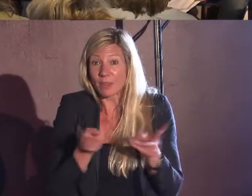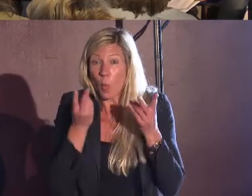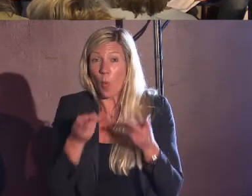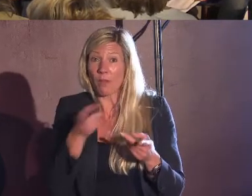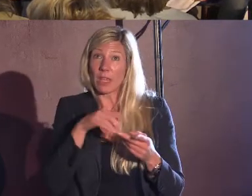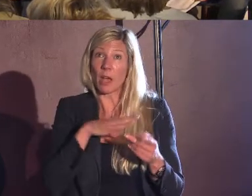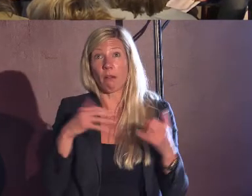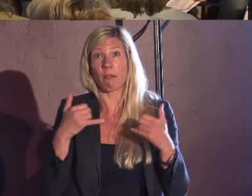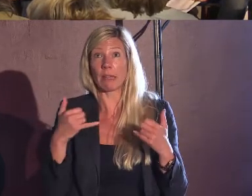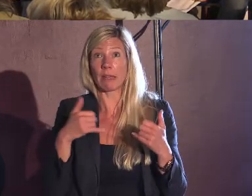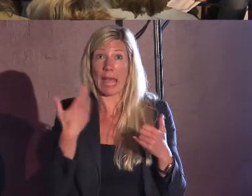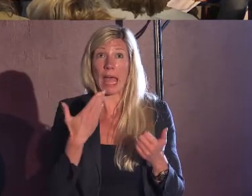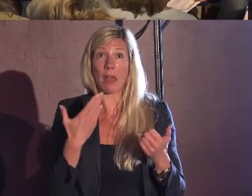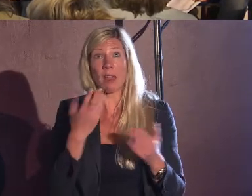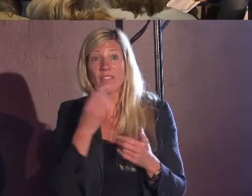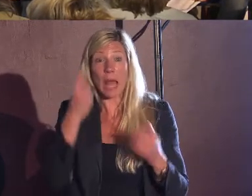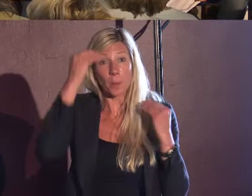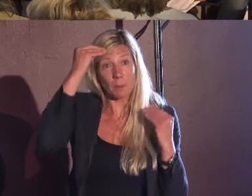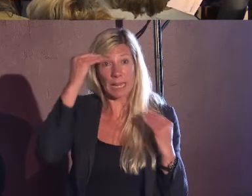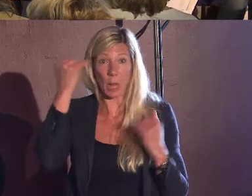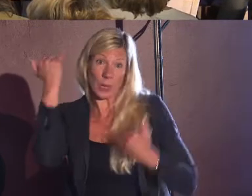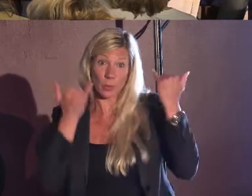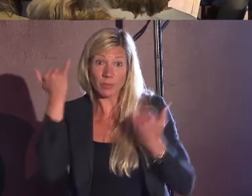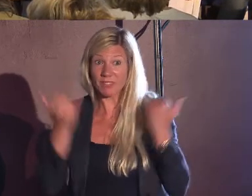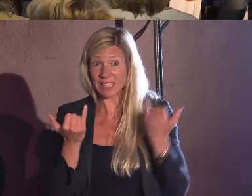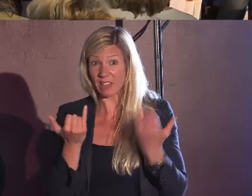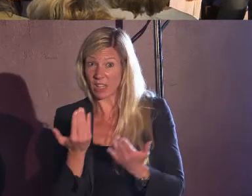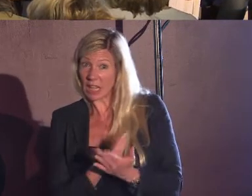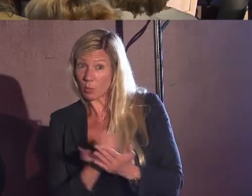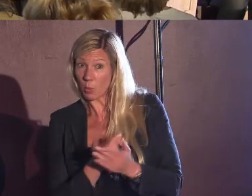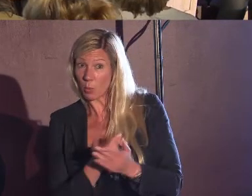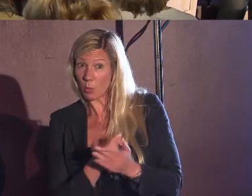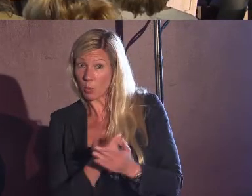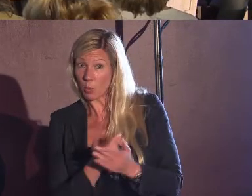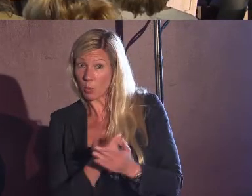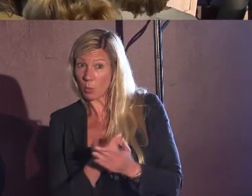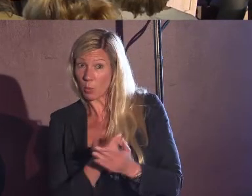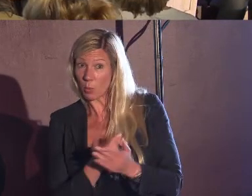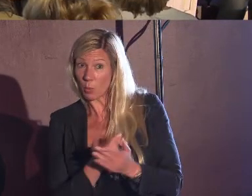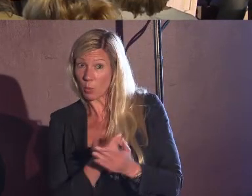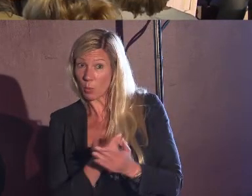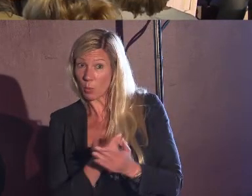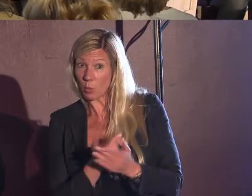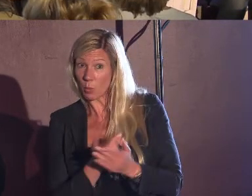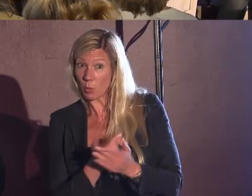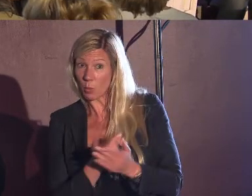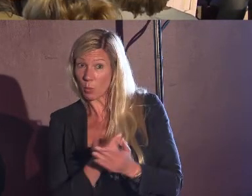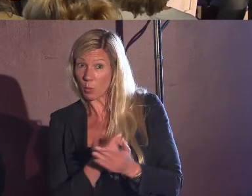ganska välutbildade nationen. Att man ska vara försiktig med vad man så att säga målar upp för man.